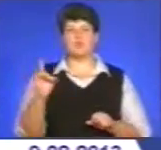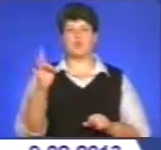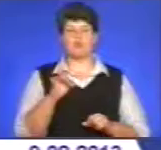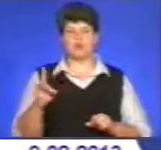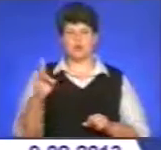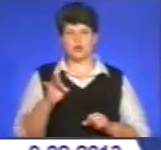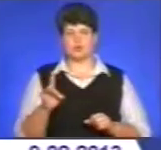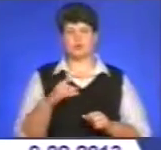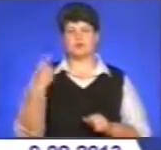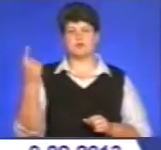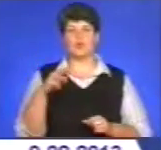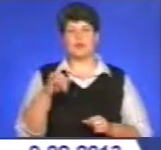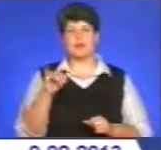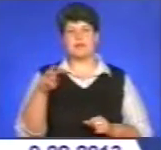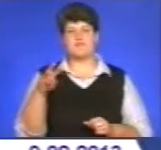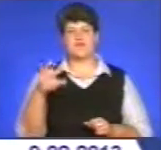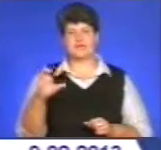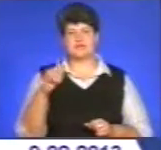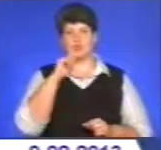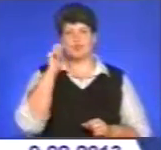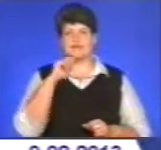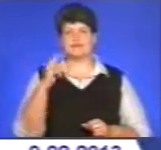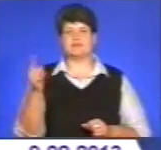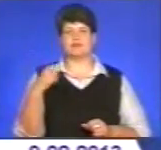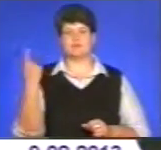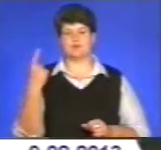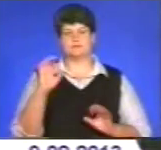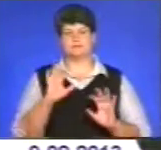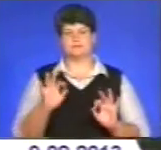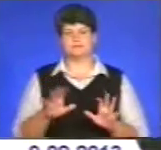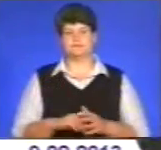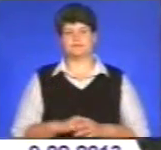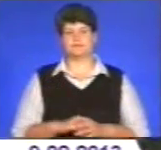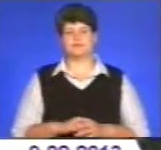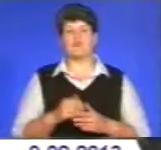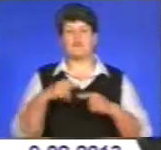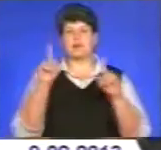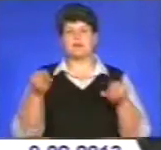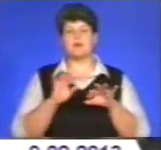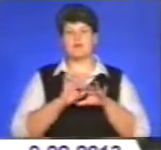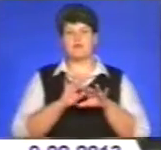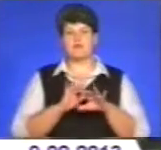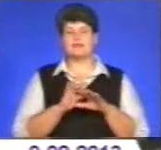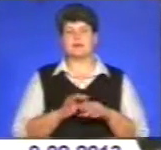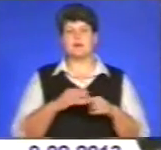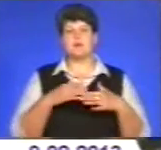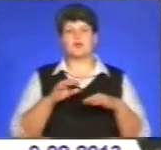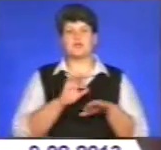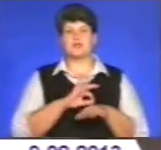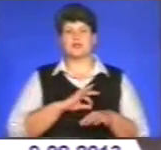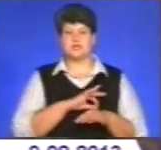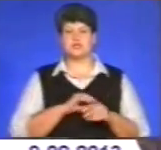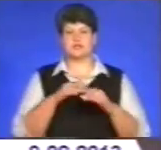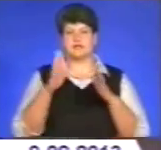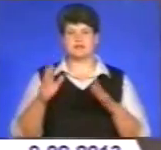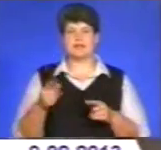з громадськістю у МВС України в Тернопільській області. У рамках проведення профілактичних заходів «Літо 2013»